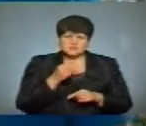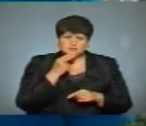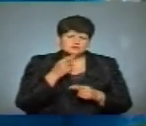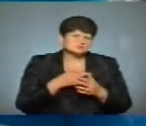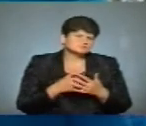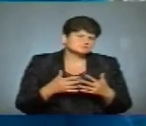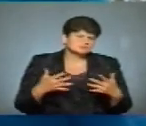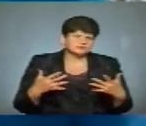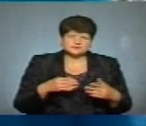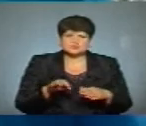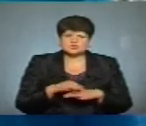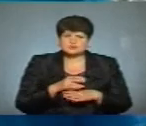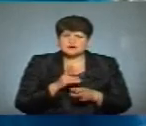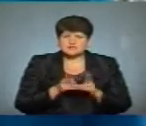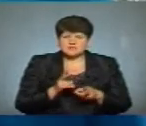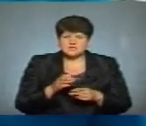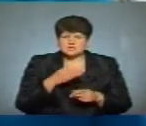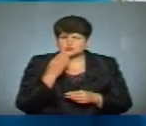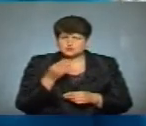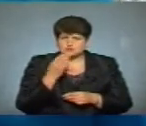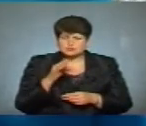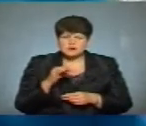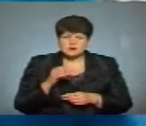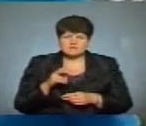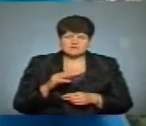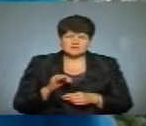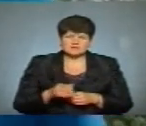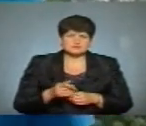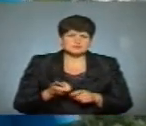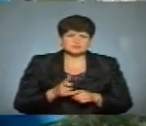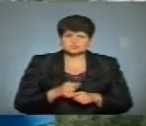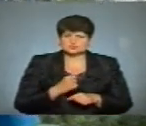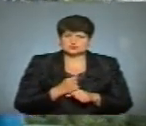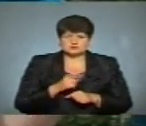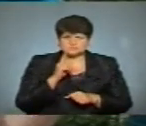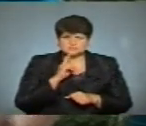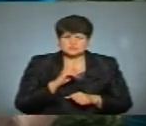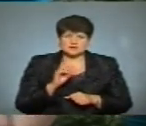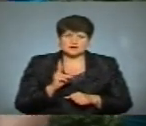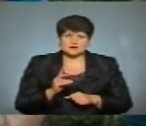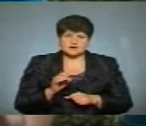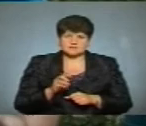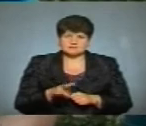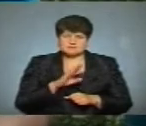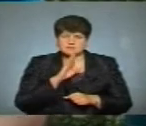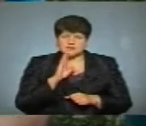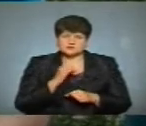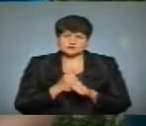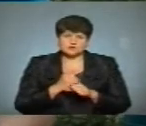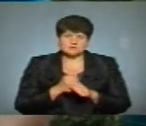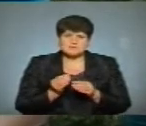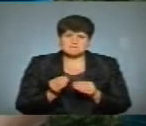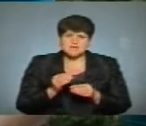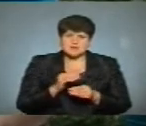сферах. Тобто жінка варить суп з равликів, причому вона дуже смачний його робить як крем-суп. Плюс мати робить шикарні